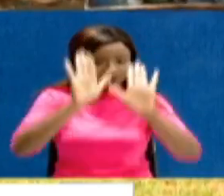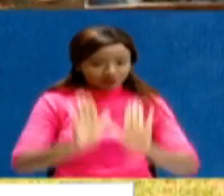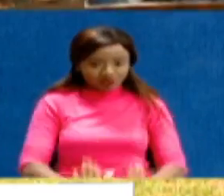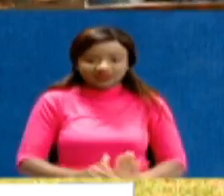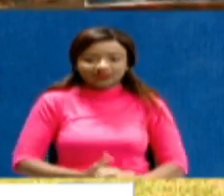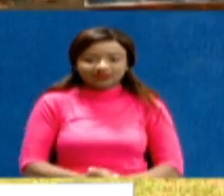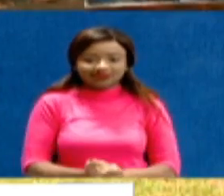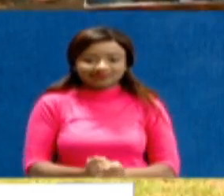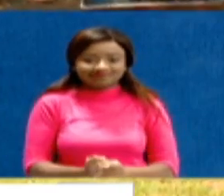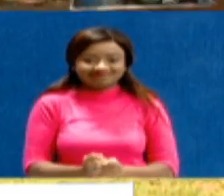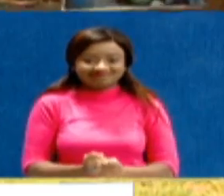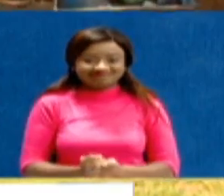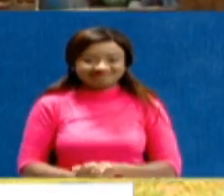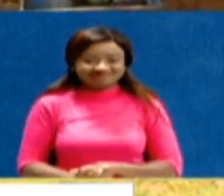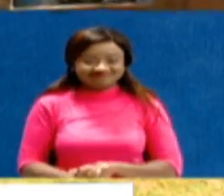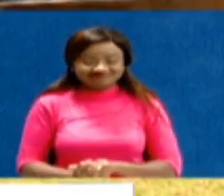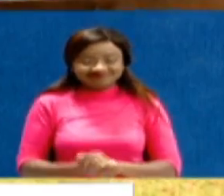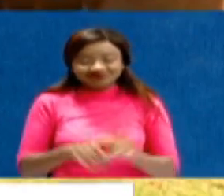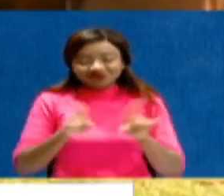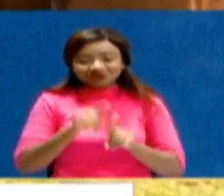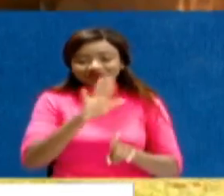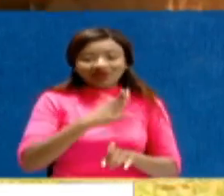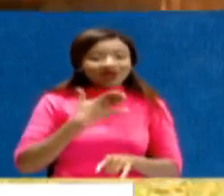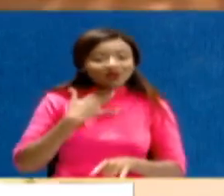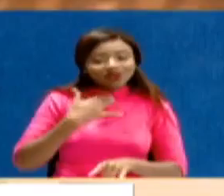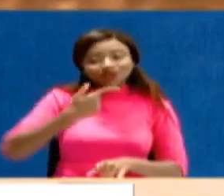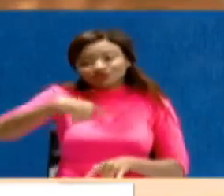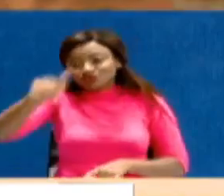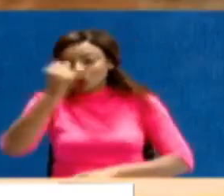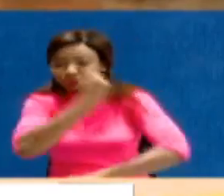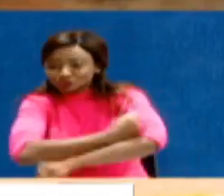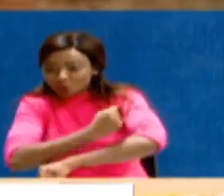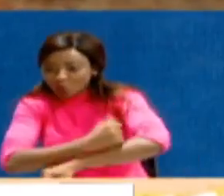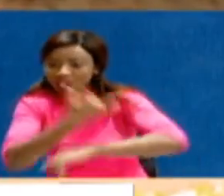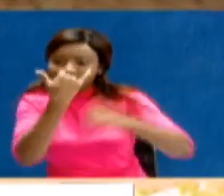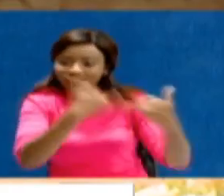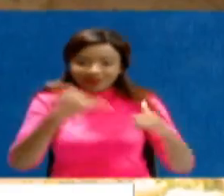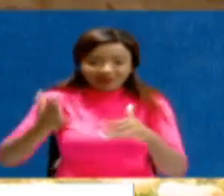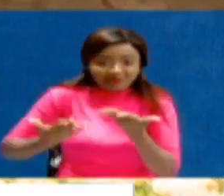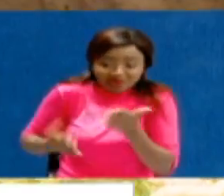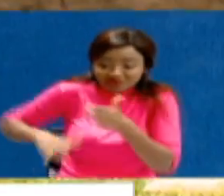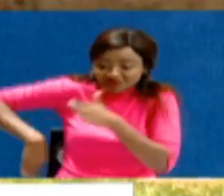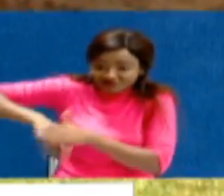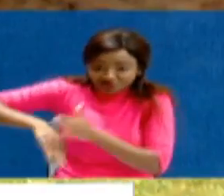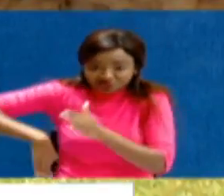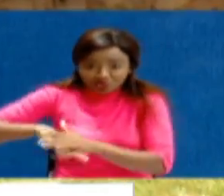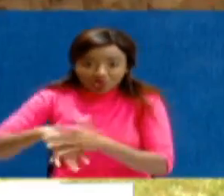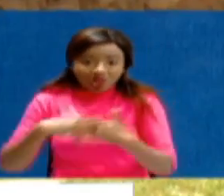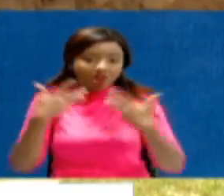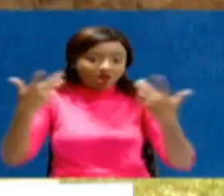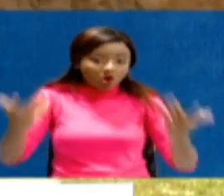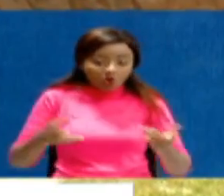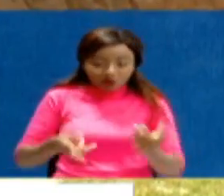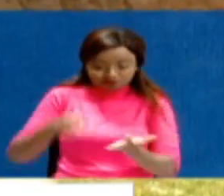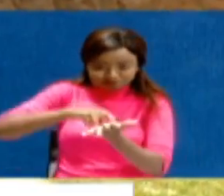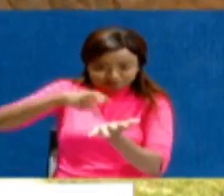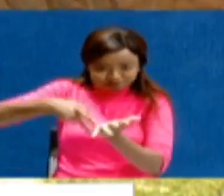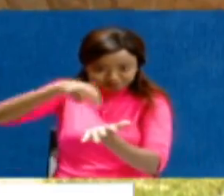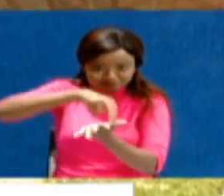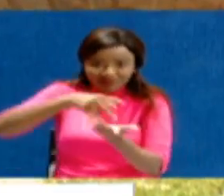Ili wapate fursa ya kucheza, iwe kandanda au kuruka uzi, ni lazima kila mmoja afanye jukumu